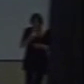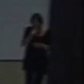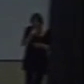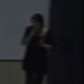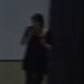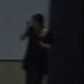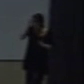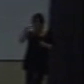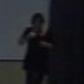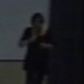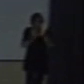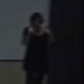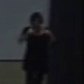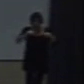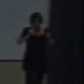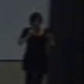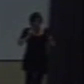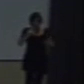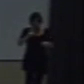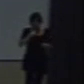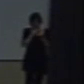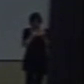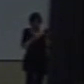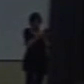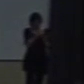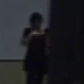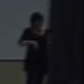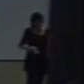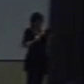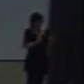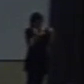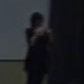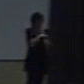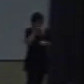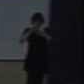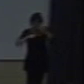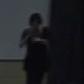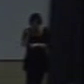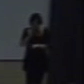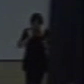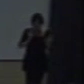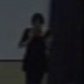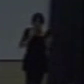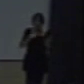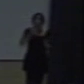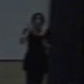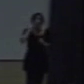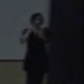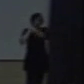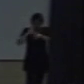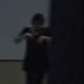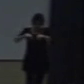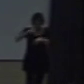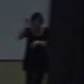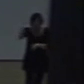no és la meva feina, vull dir, començaré a buscar, ell diu aquí, començaré a buscar els emails de la Palin tan aviat com el New York Times i el Guardian